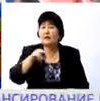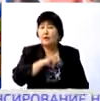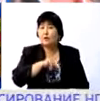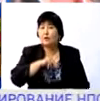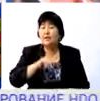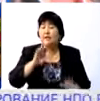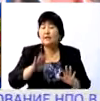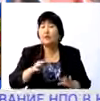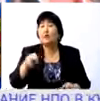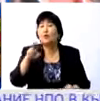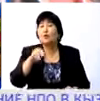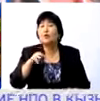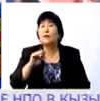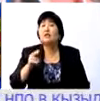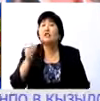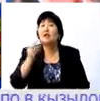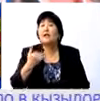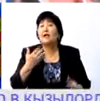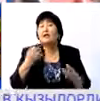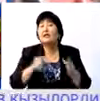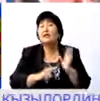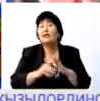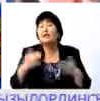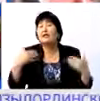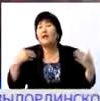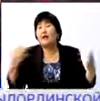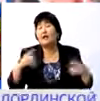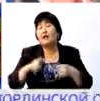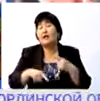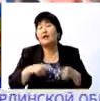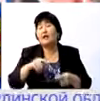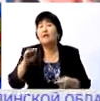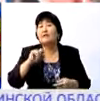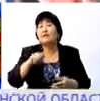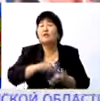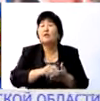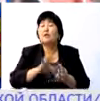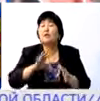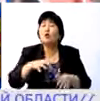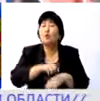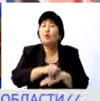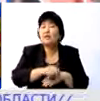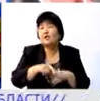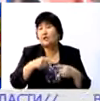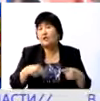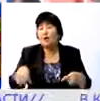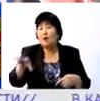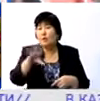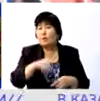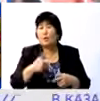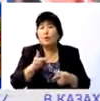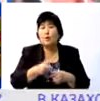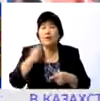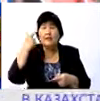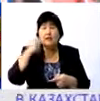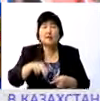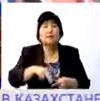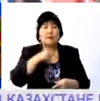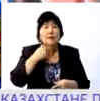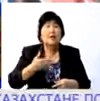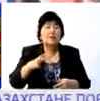думан щели наш день начинается с гимнастики дальше из кабинет потом массаж и так далее персонал очень грамотно внимательной